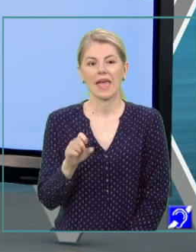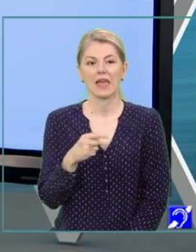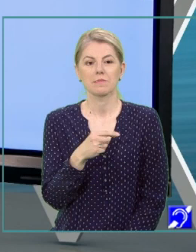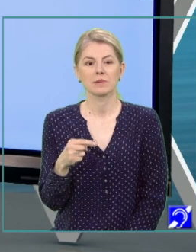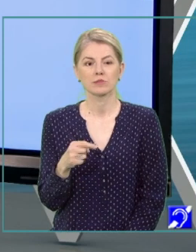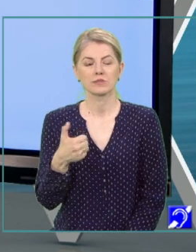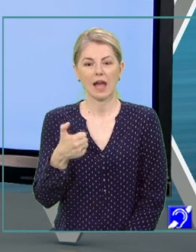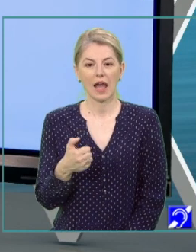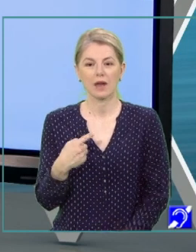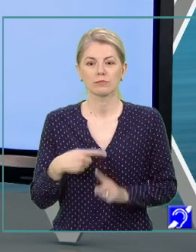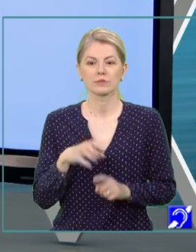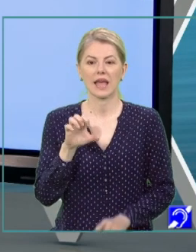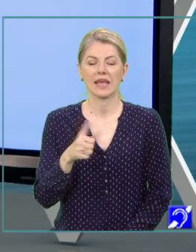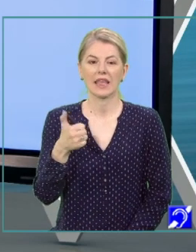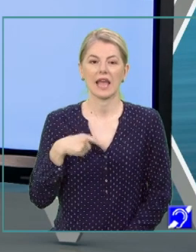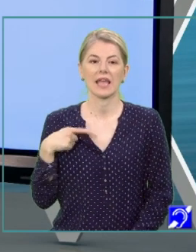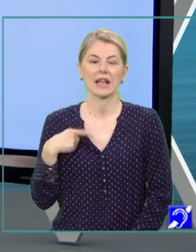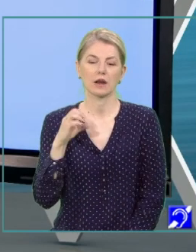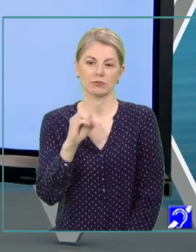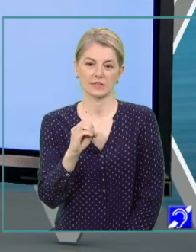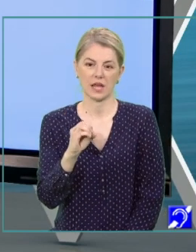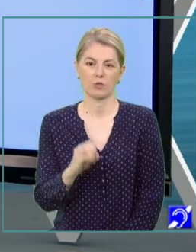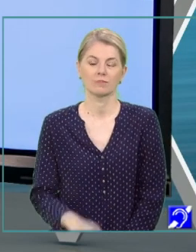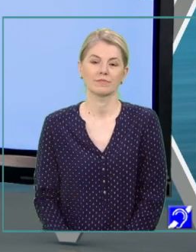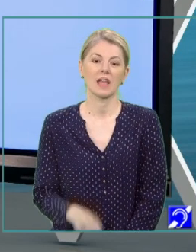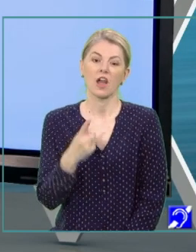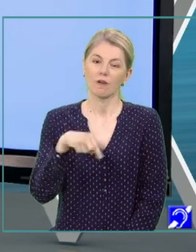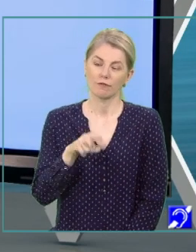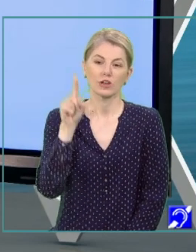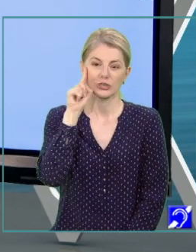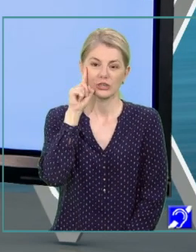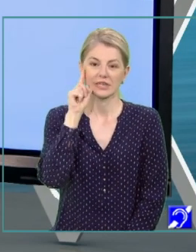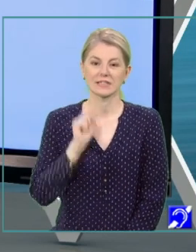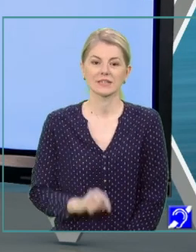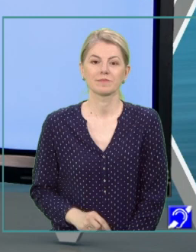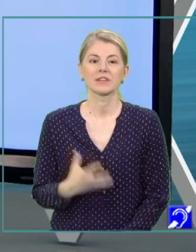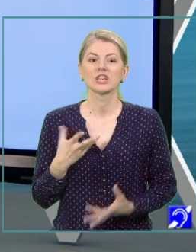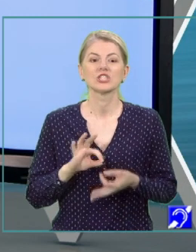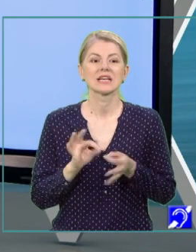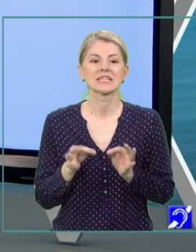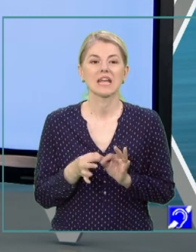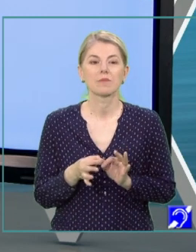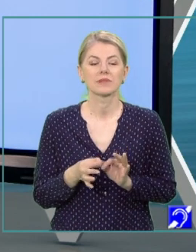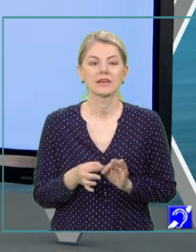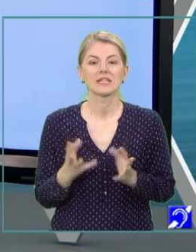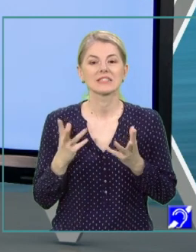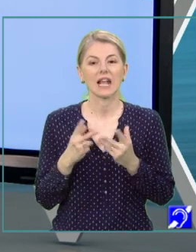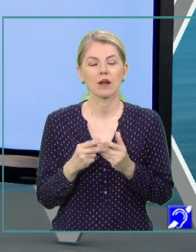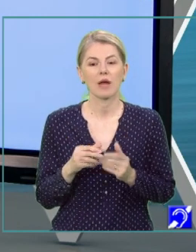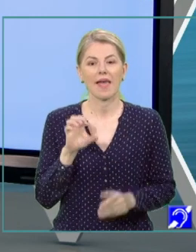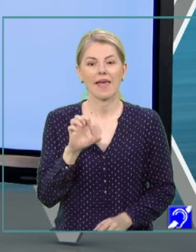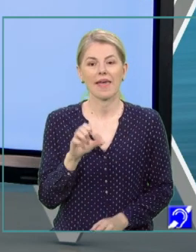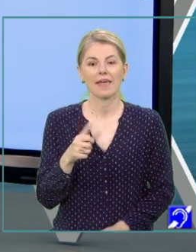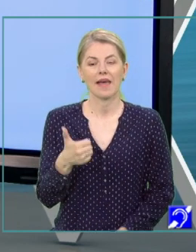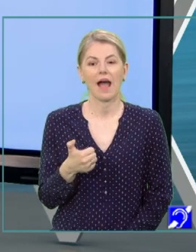A plus E de A egal 0. Acum voi știți ce înseamnă să calculez E de